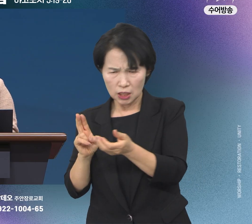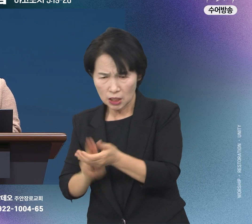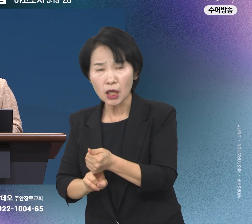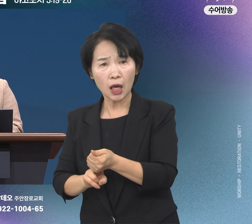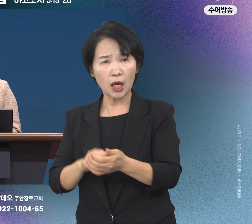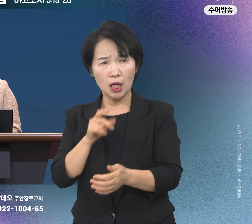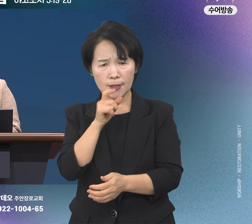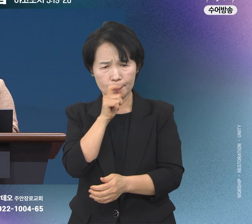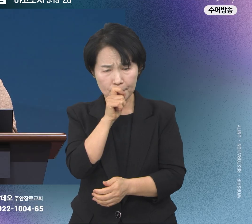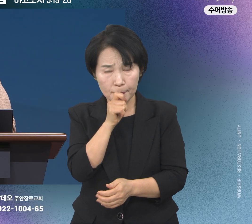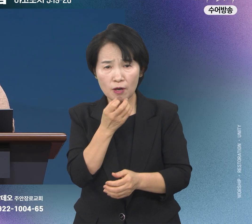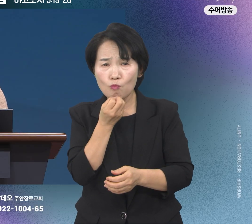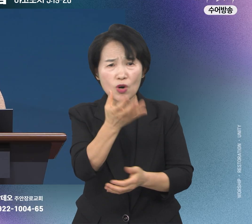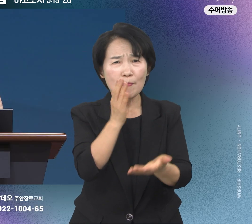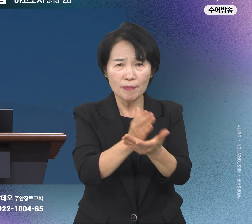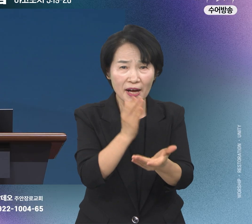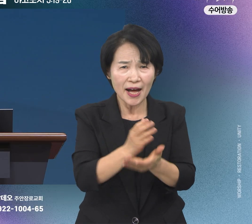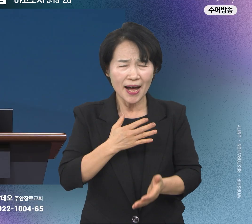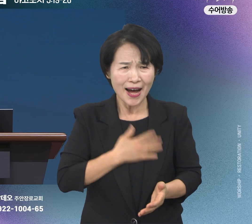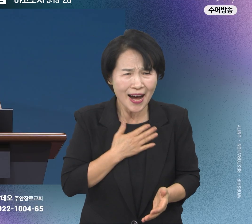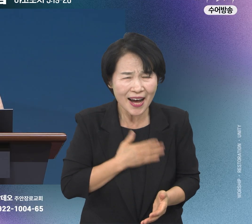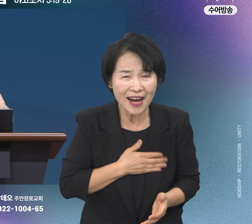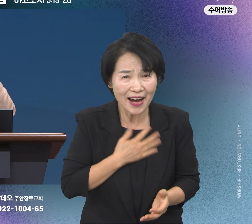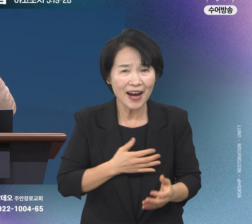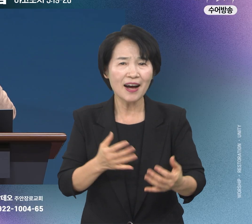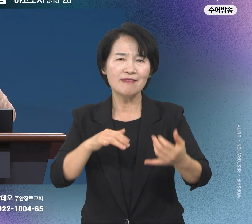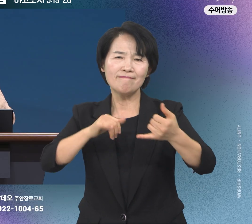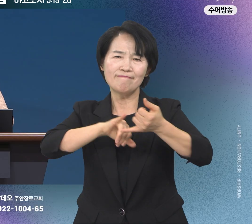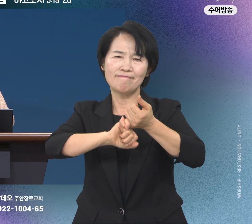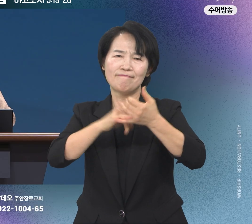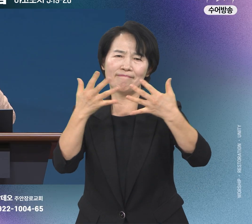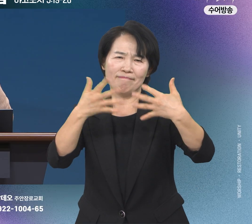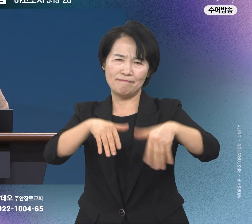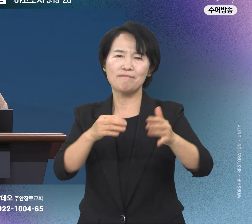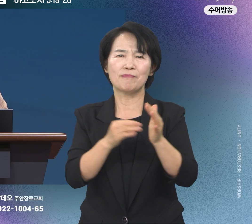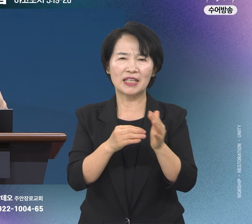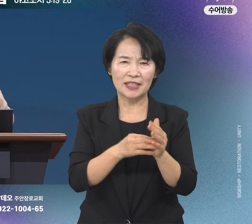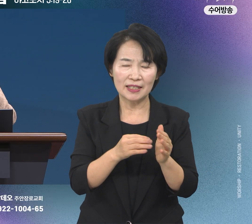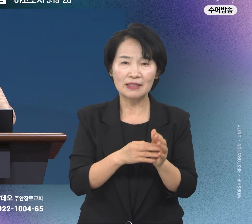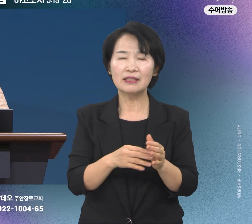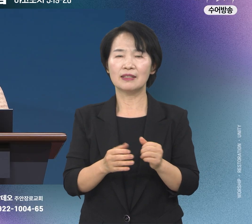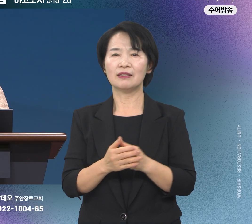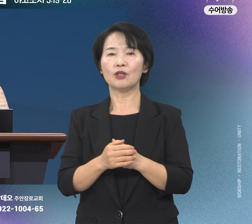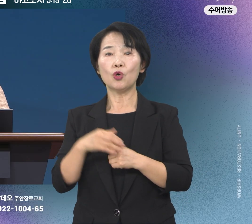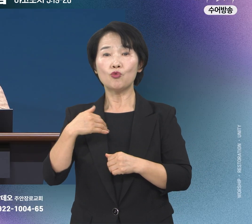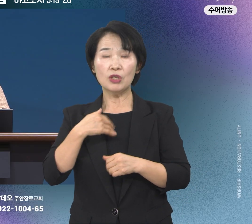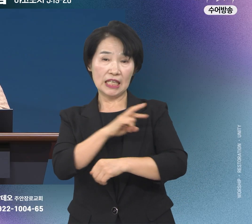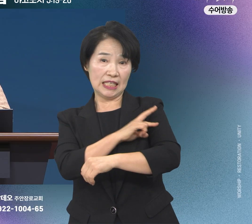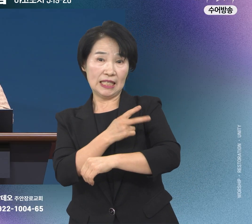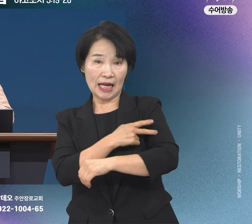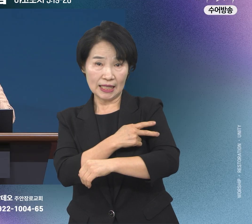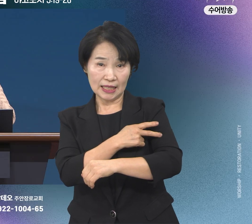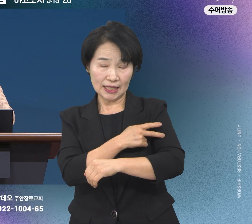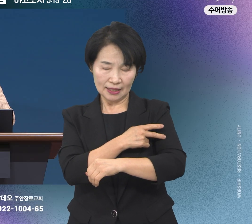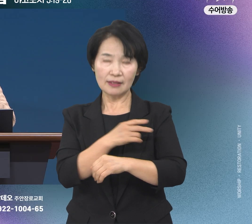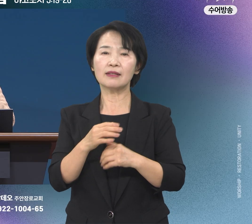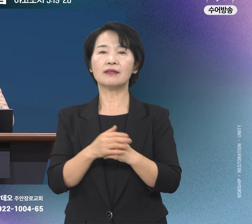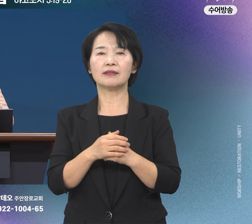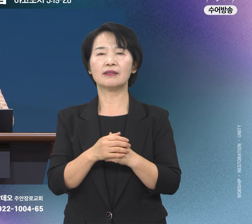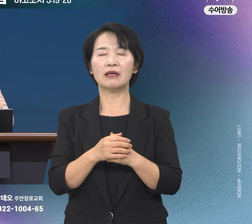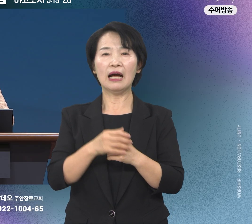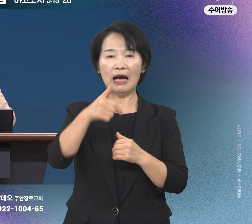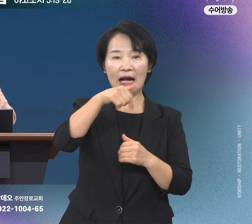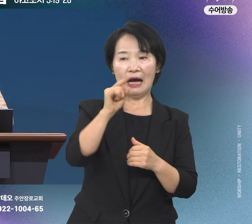거예요. 신천지에서는 이런 교육을 받습니다. 이제 가나 다군으로 나뉘어서 우리 부모님이 아직 내가